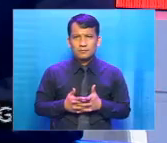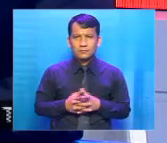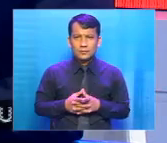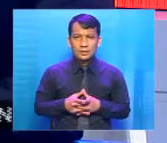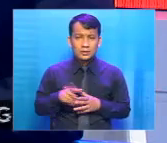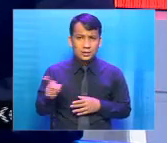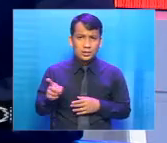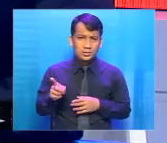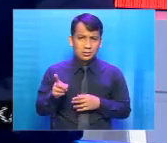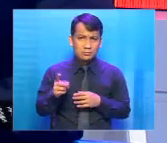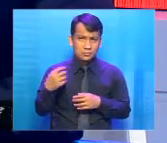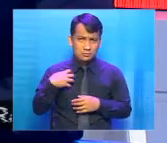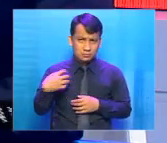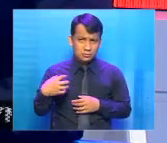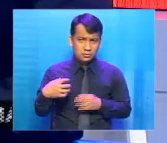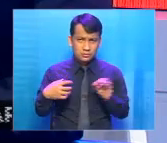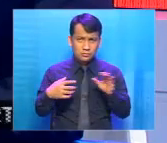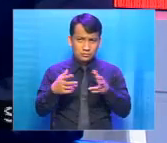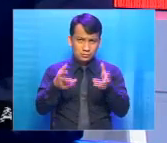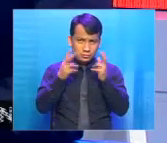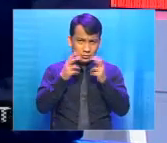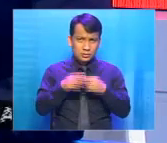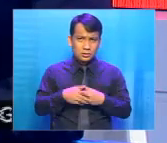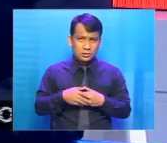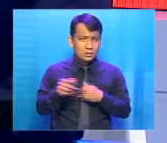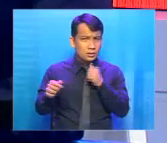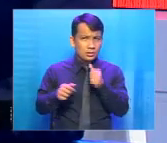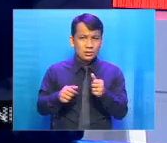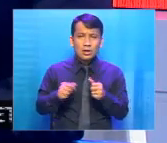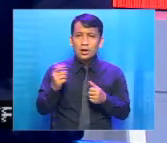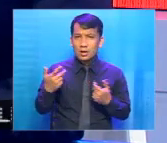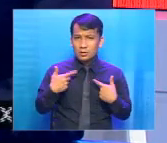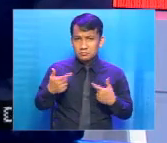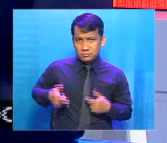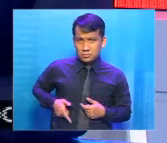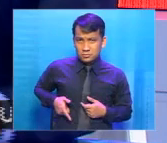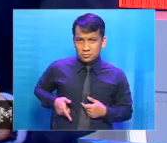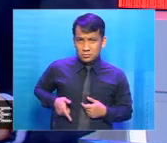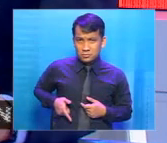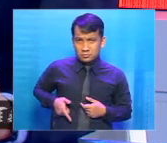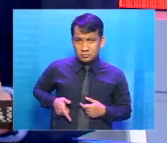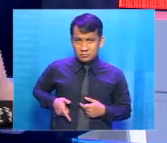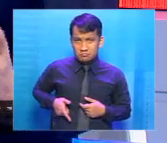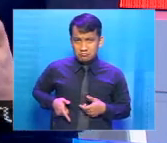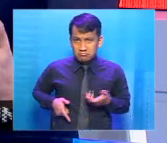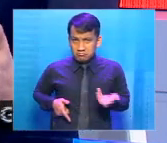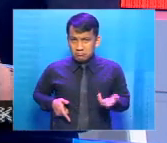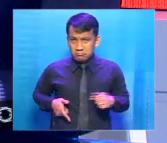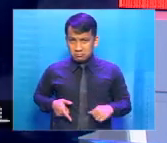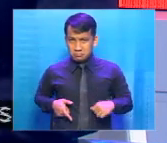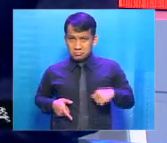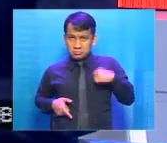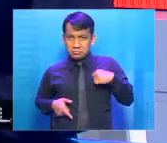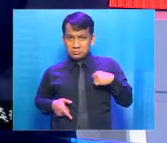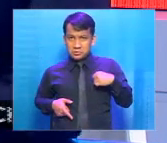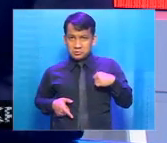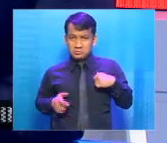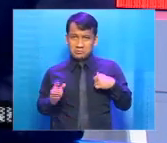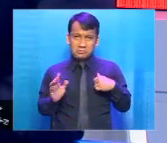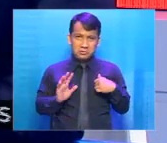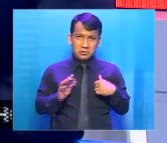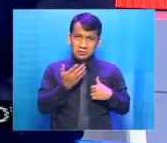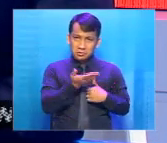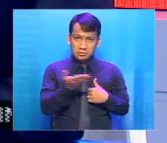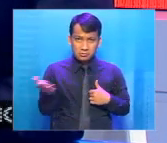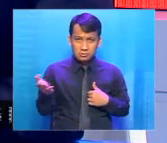Sa ating mga pulis, makinig po kayong mabuti. Hindi porket meron kayong baril, kayo na po ang batas.